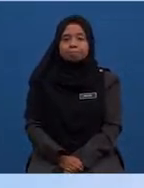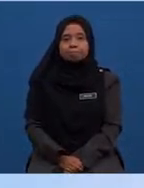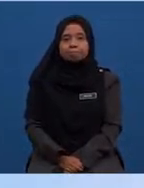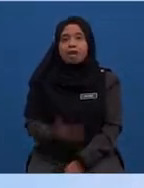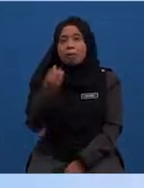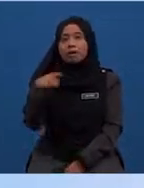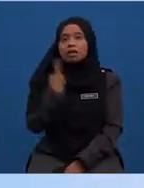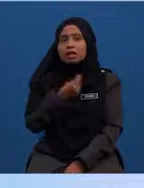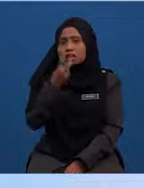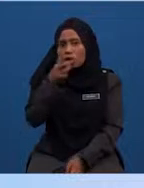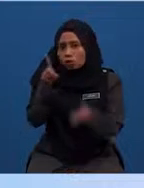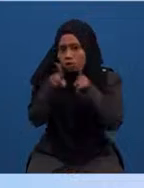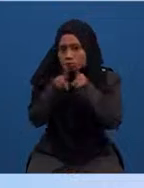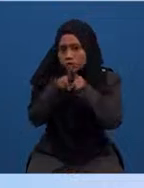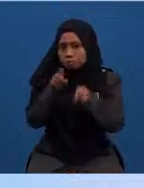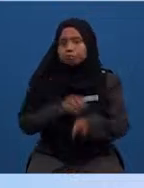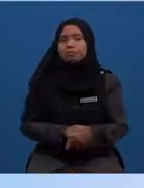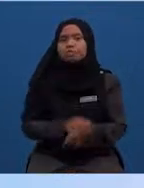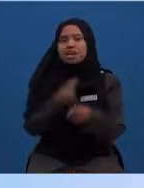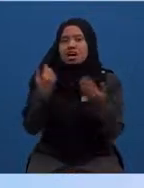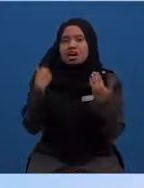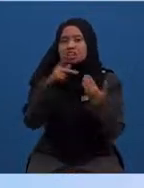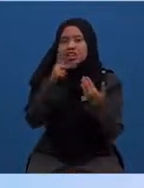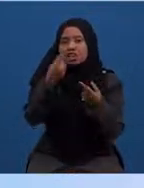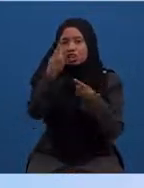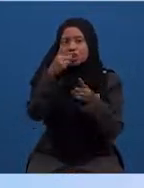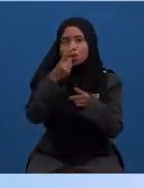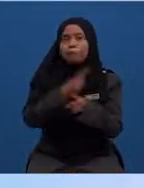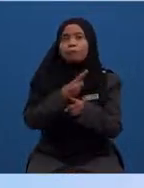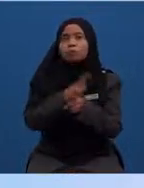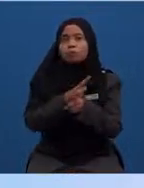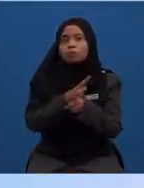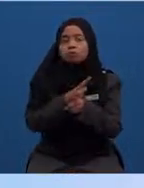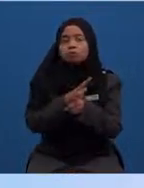Mari kita semak bersama-sama. Adakah jawapan anda betul?